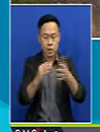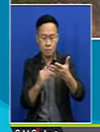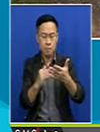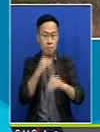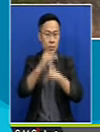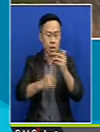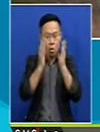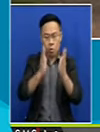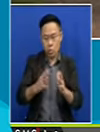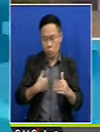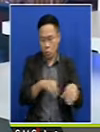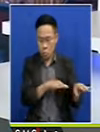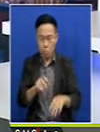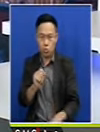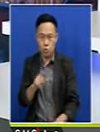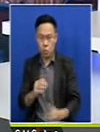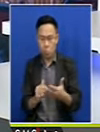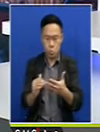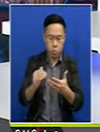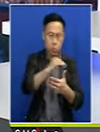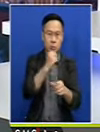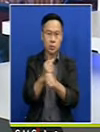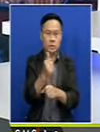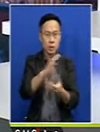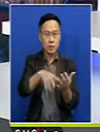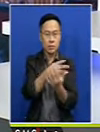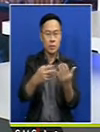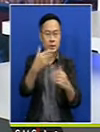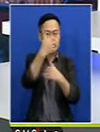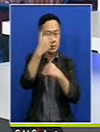ระดับของกำลังพลมากยิ่งขึ้นเพื่อให้เป็นไปตามกรอบของยุทธศาสตร์ชาติด้วยครับ